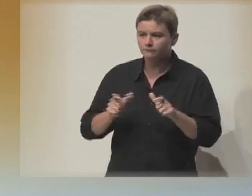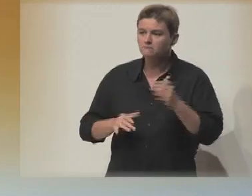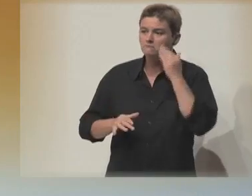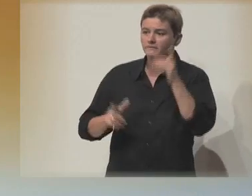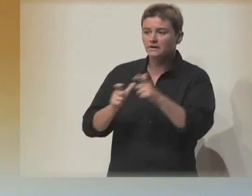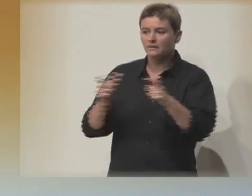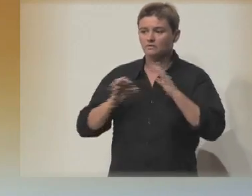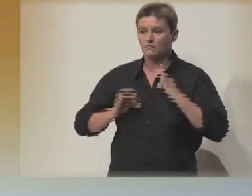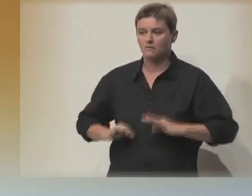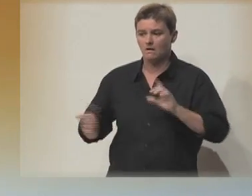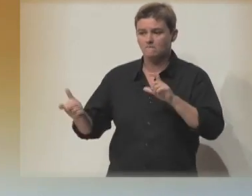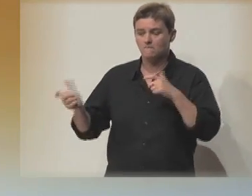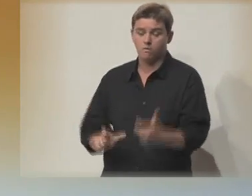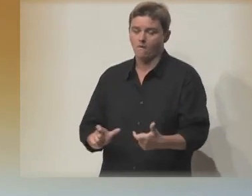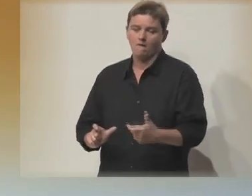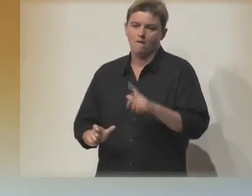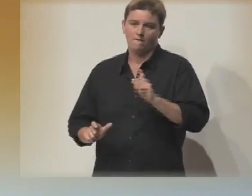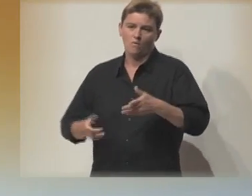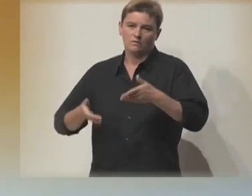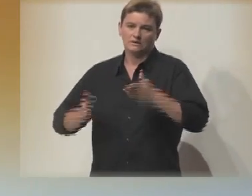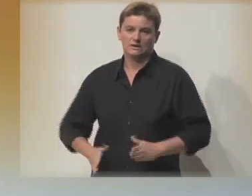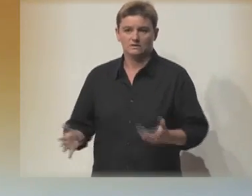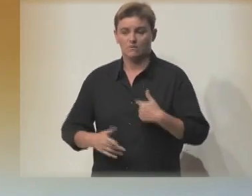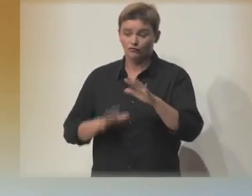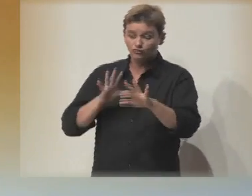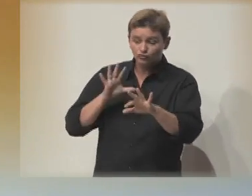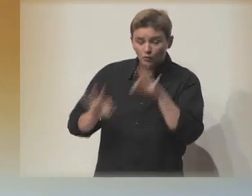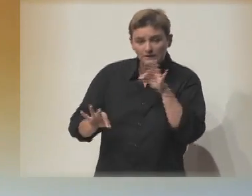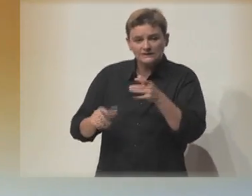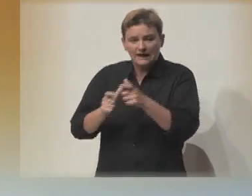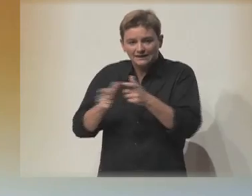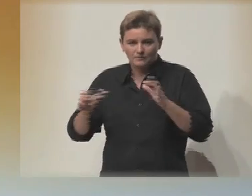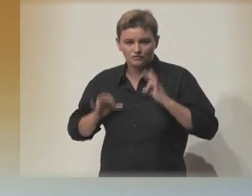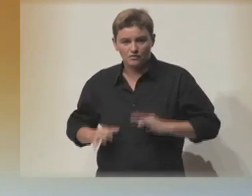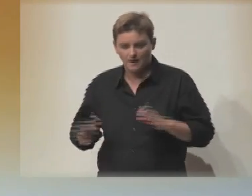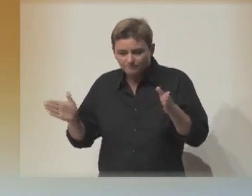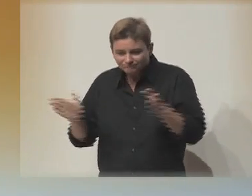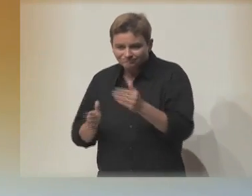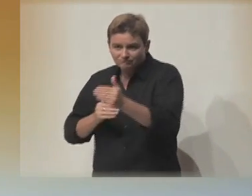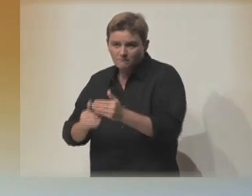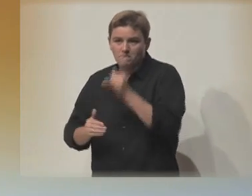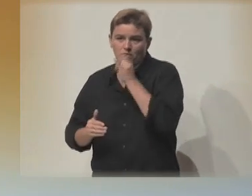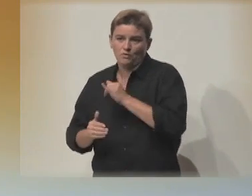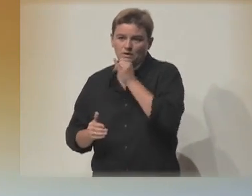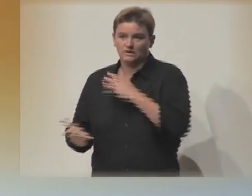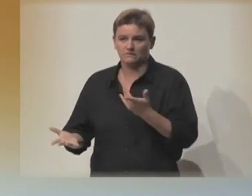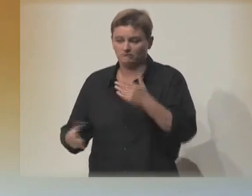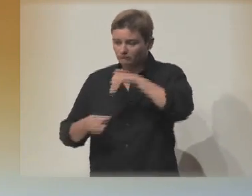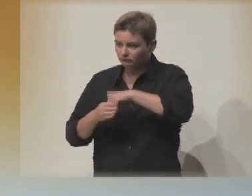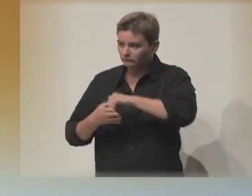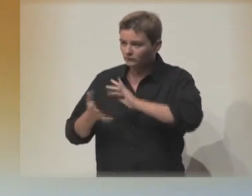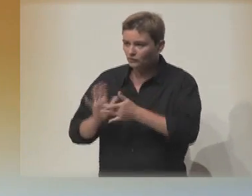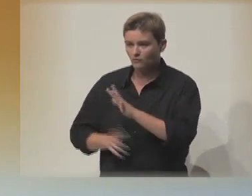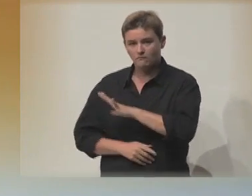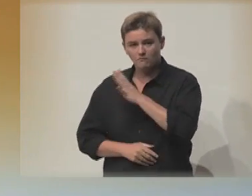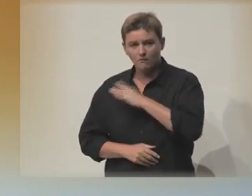déstabilisé, il y a une décision à prendre, c'est choisir des établissements scolaires de petite taille, dans lesquels tous les enseignants et tous